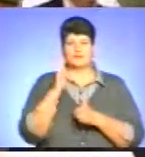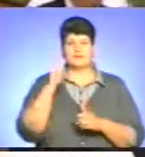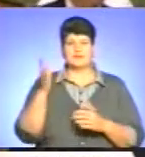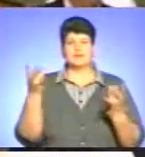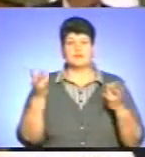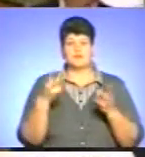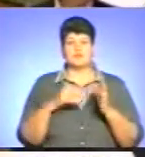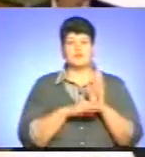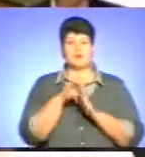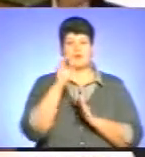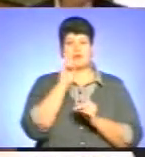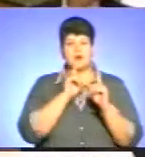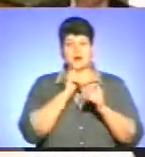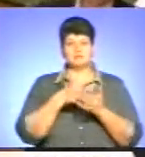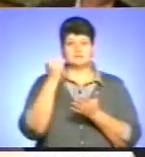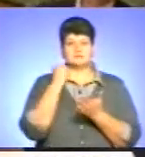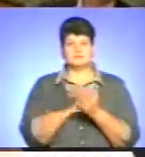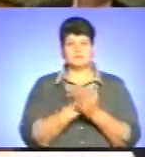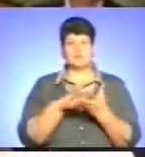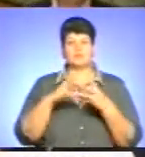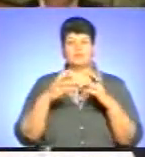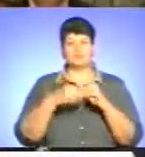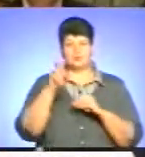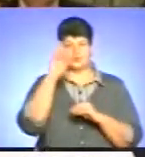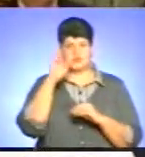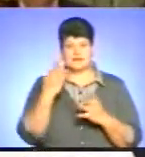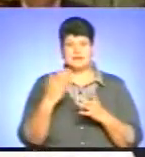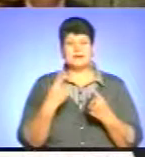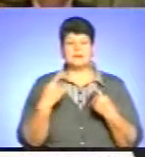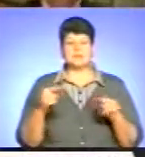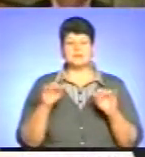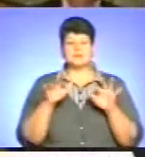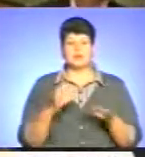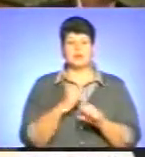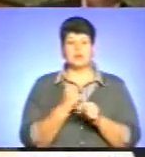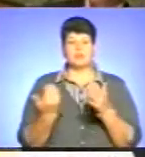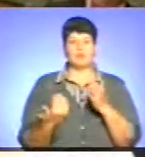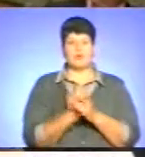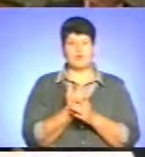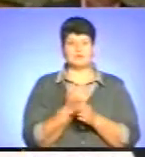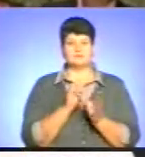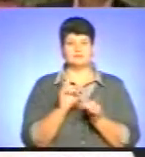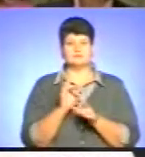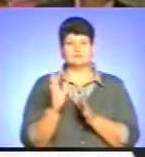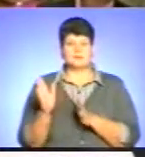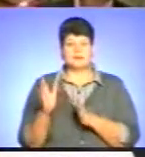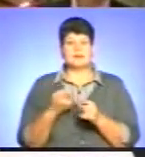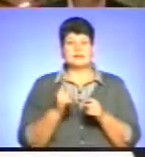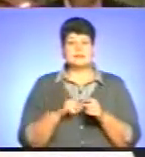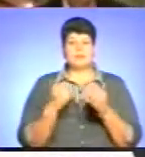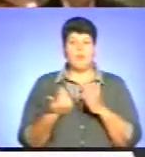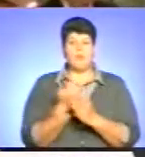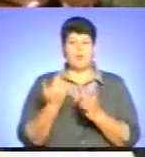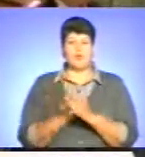Верховна Рада затвердила бюджет. З іншого боку, роботи по новим стандартам. Нові стандарти – це дійсно справжнє оновлення освіти. Я не люблю